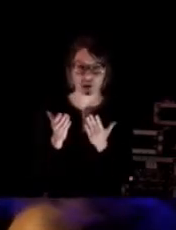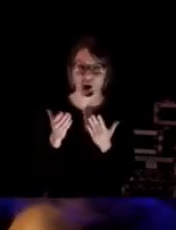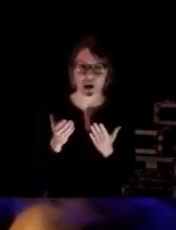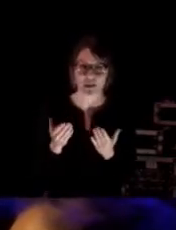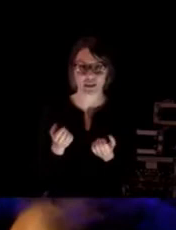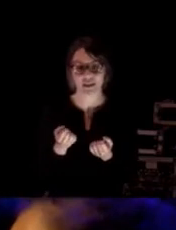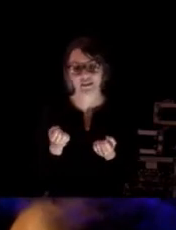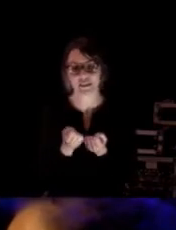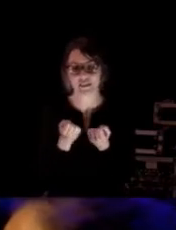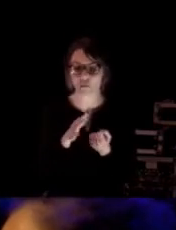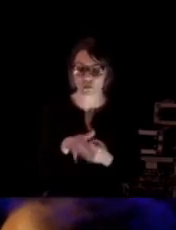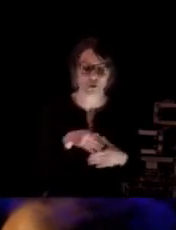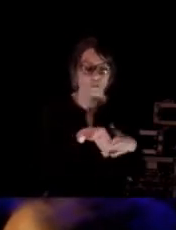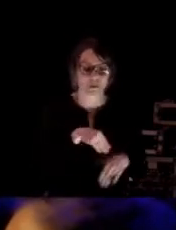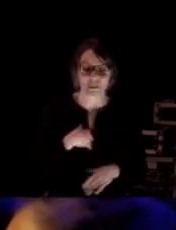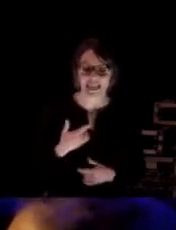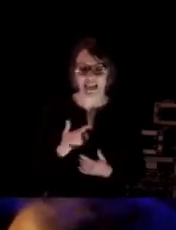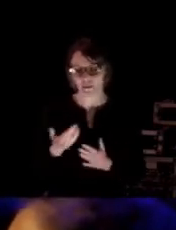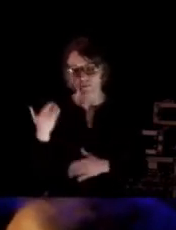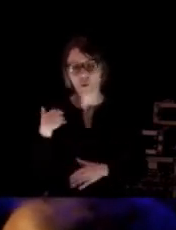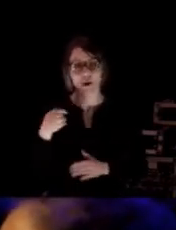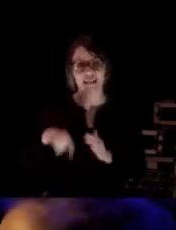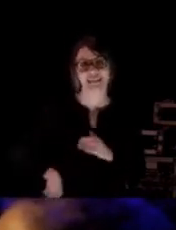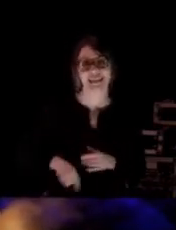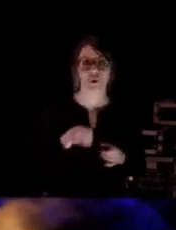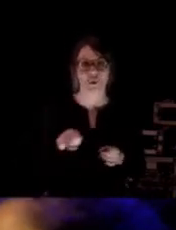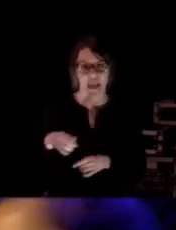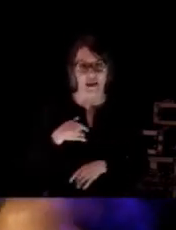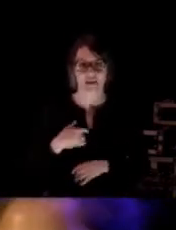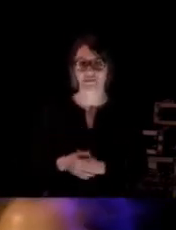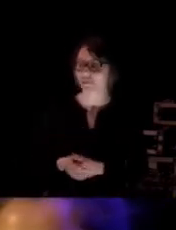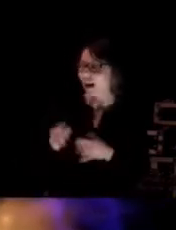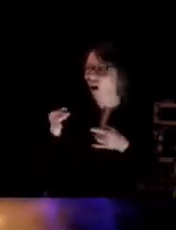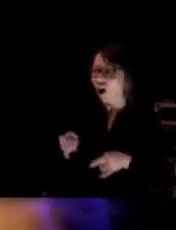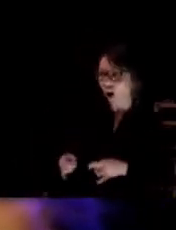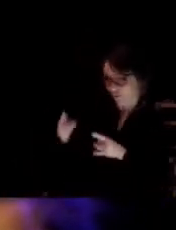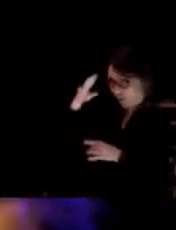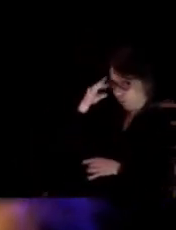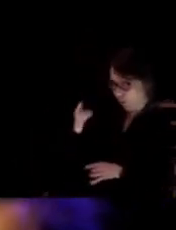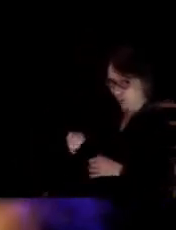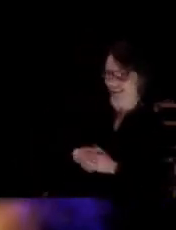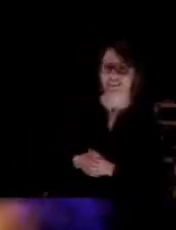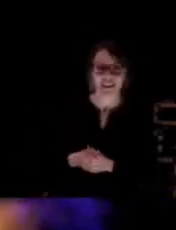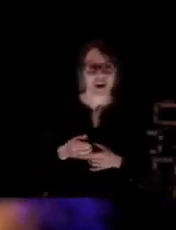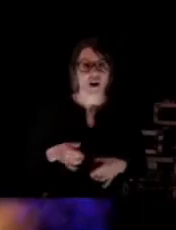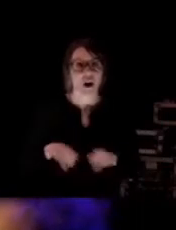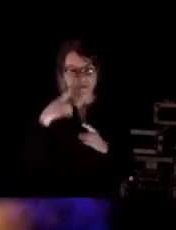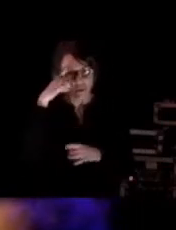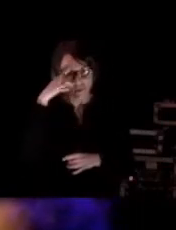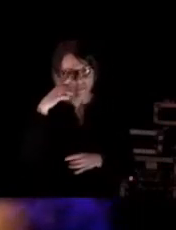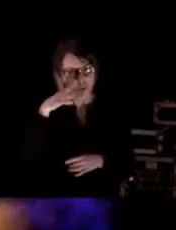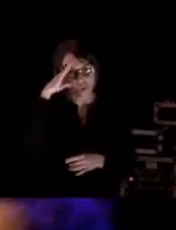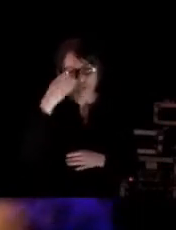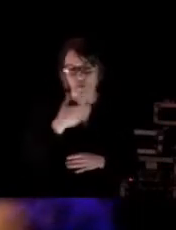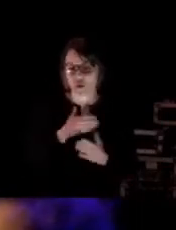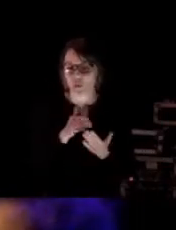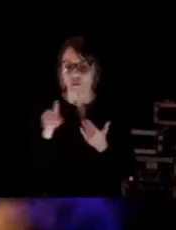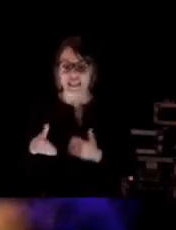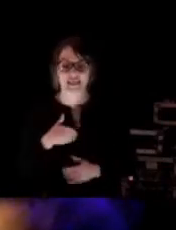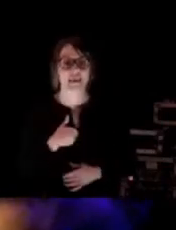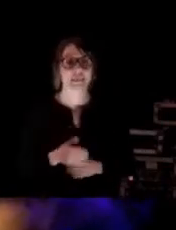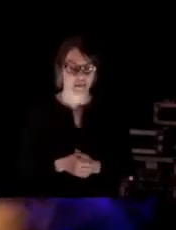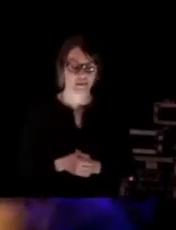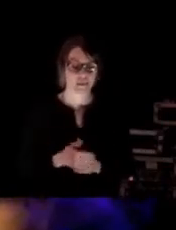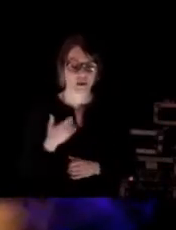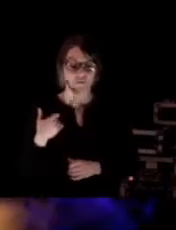bursdagsselskapen hos kompisene mine. Jeg har vært den drittungen. Adferdsgutten kanskje? Jeg har vært en adferdsgutt som har blitt handlet mye på utsida. Det